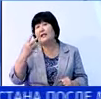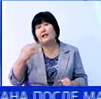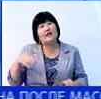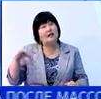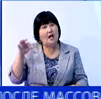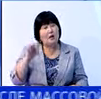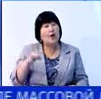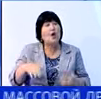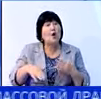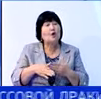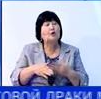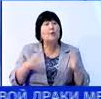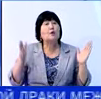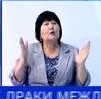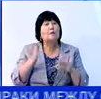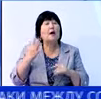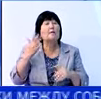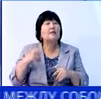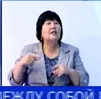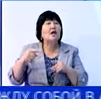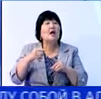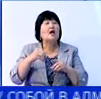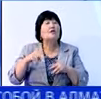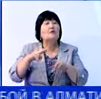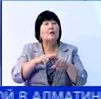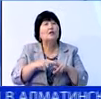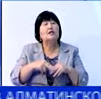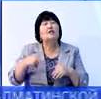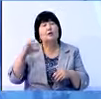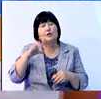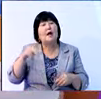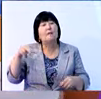градуса. Спонсор прогноза погоды – пятизвездочный отель «Султан Плаза».